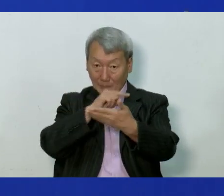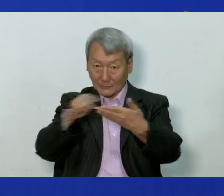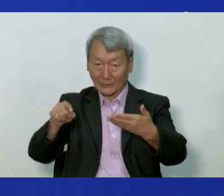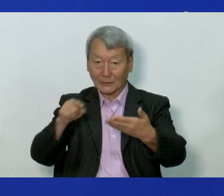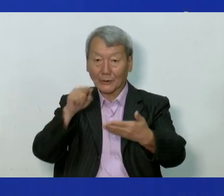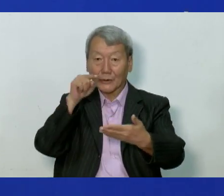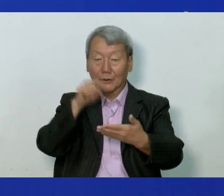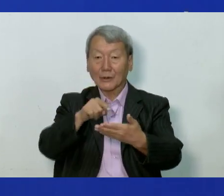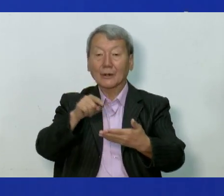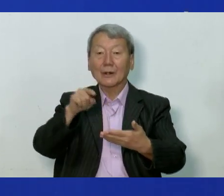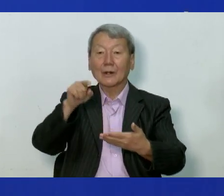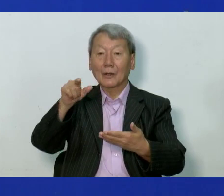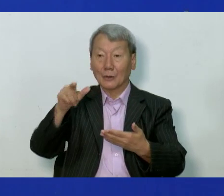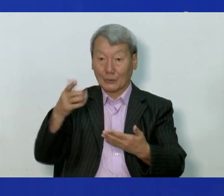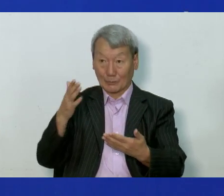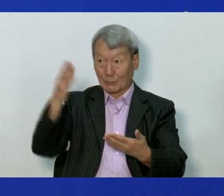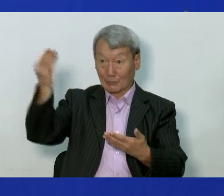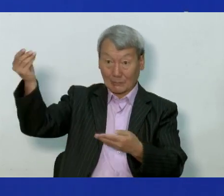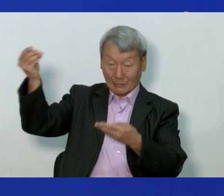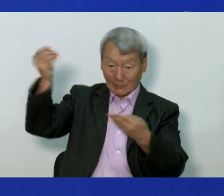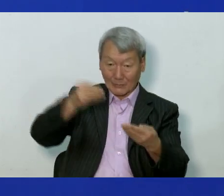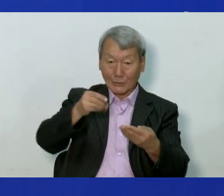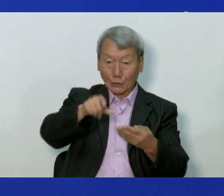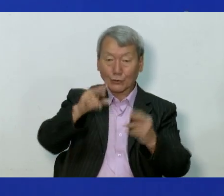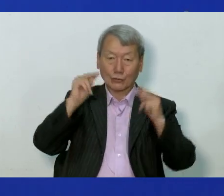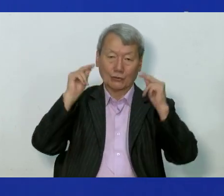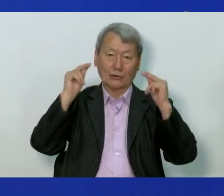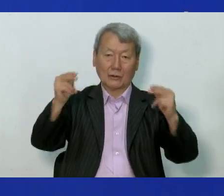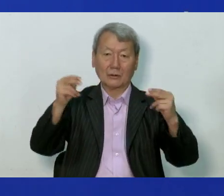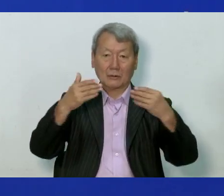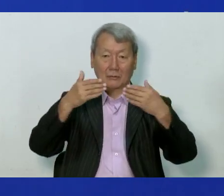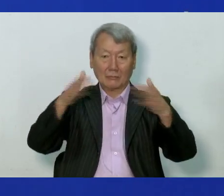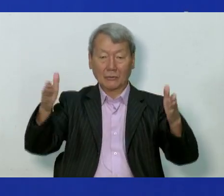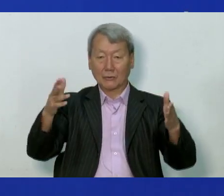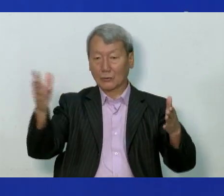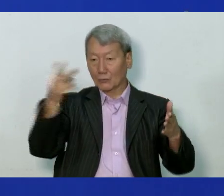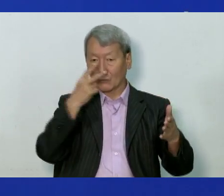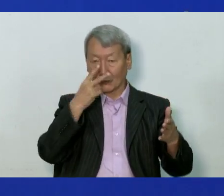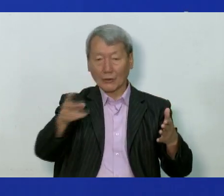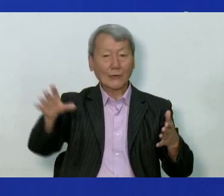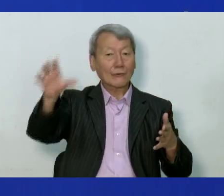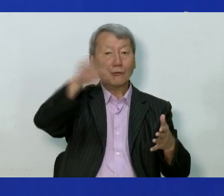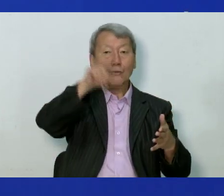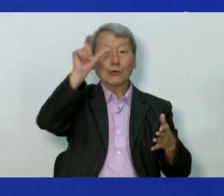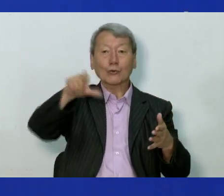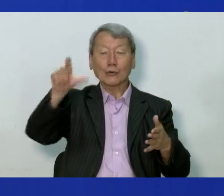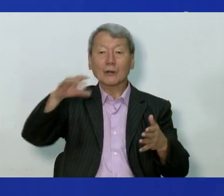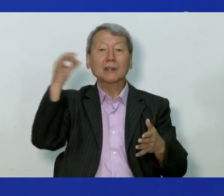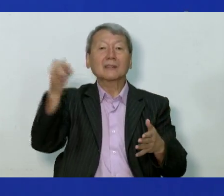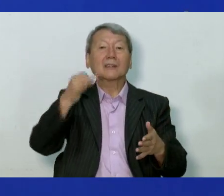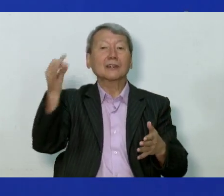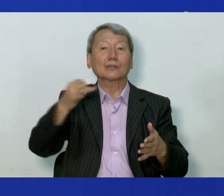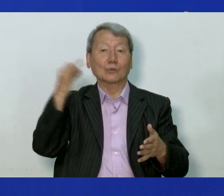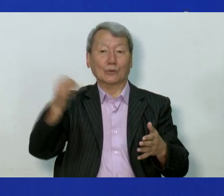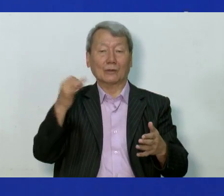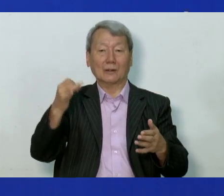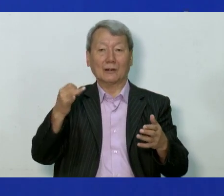подчеркнуть, что использование средств прозрачно, и оно доступно для всех, кто